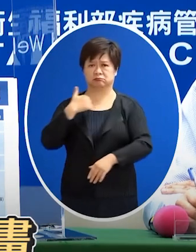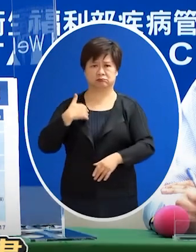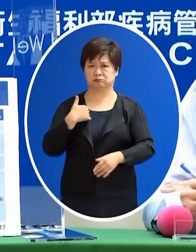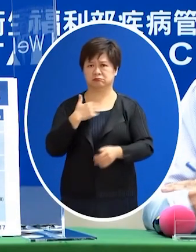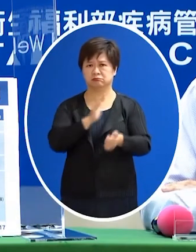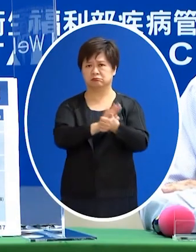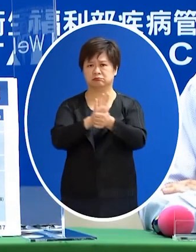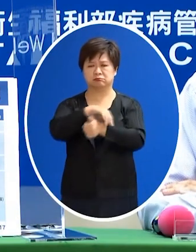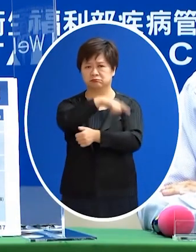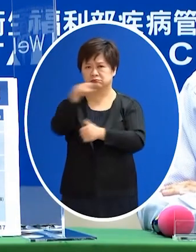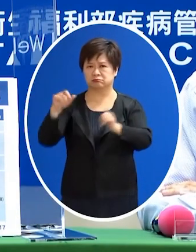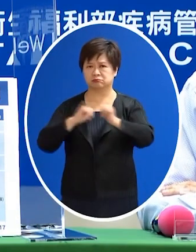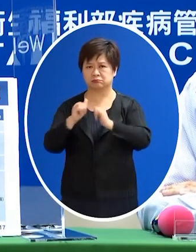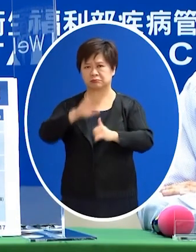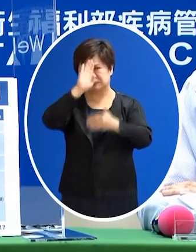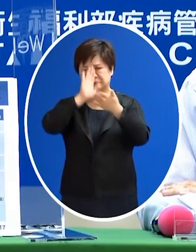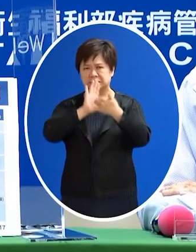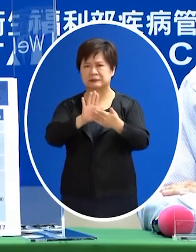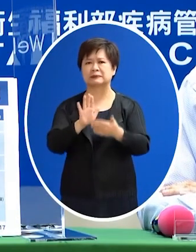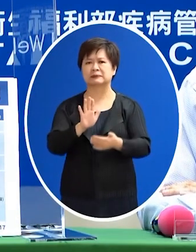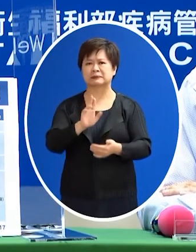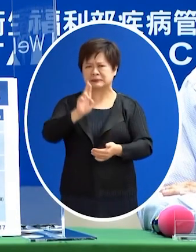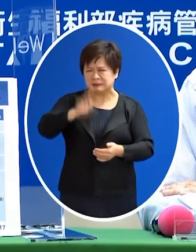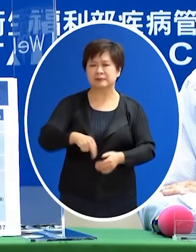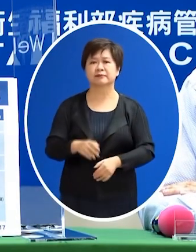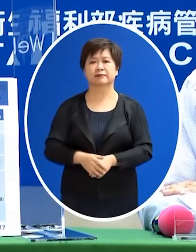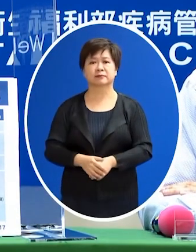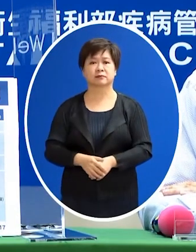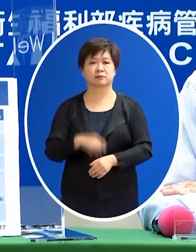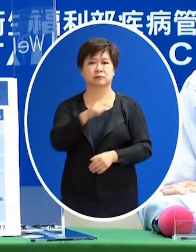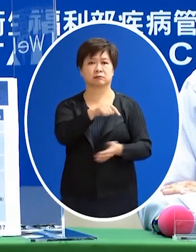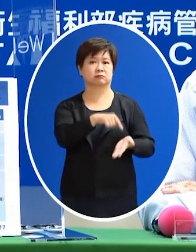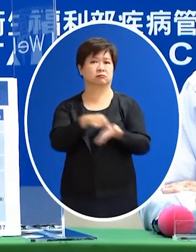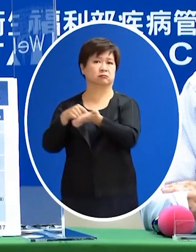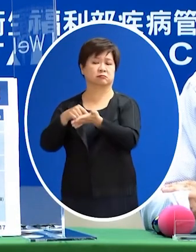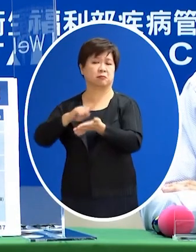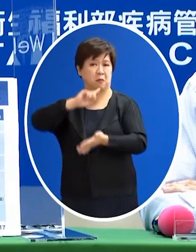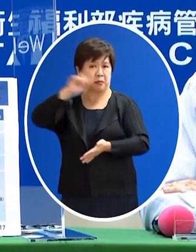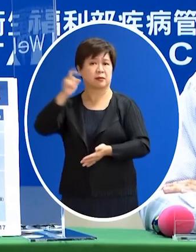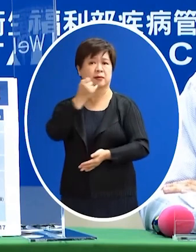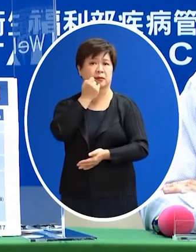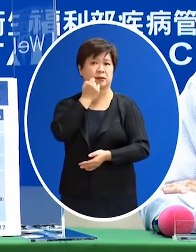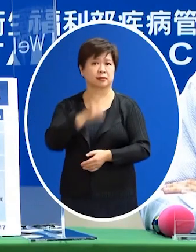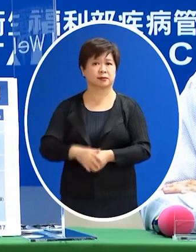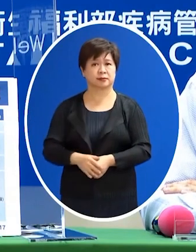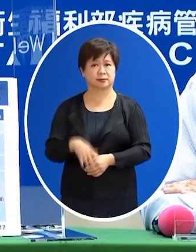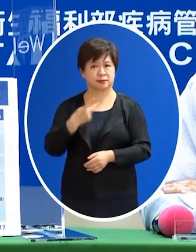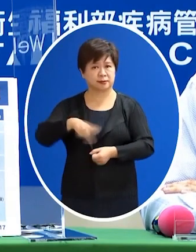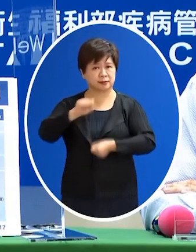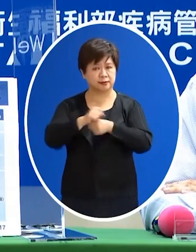哈、啊、对这整个社会防疫是有效果的，那他们提出申诉，那当然要提出相关的